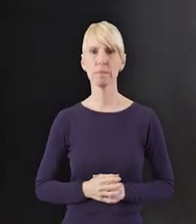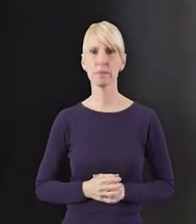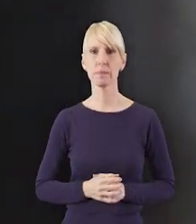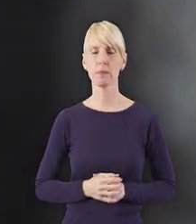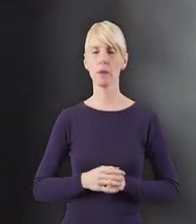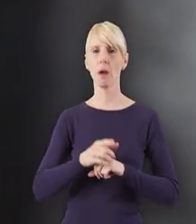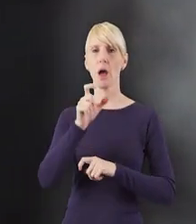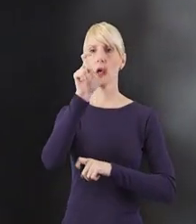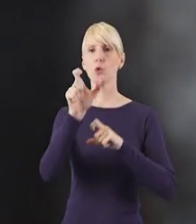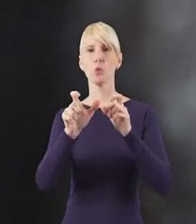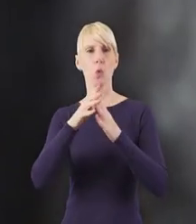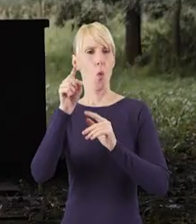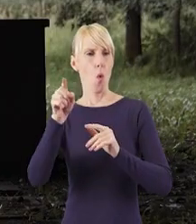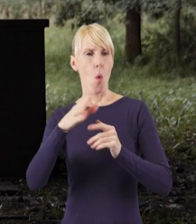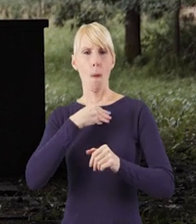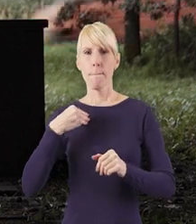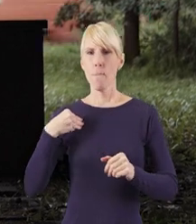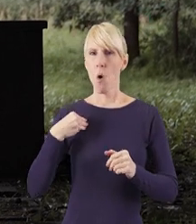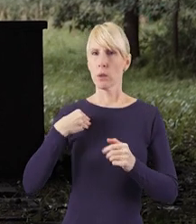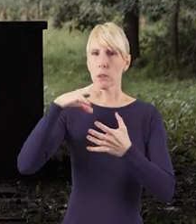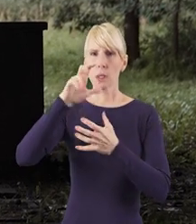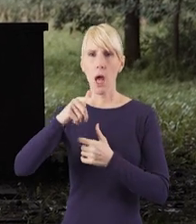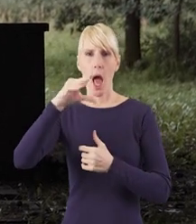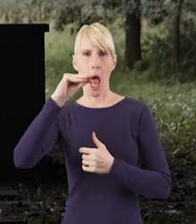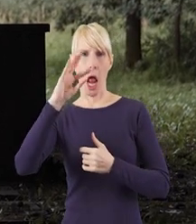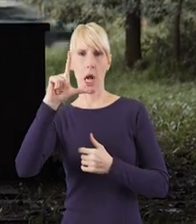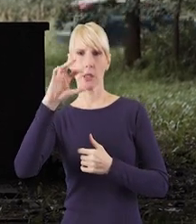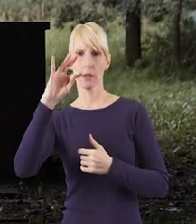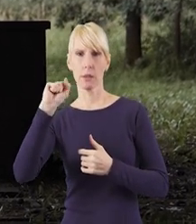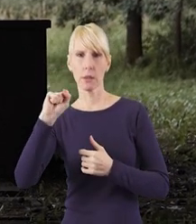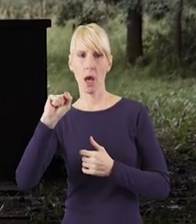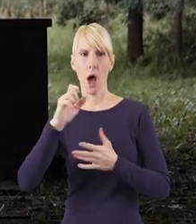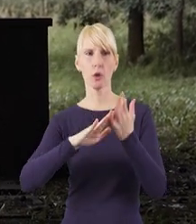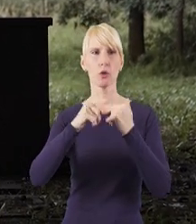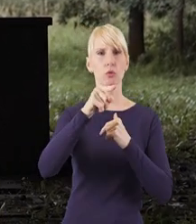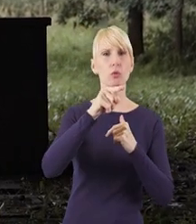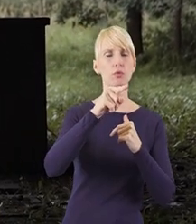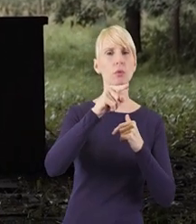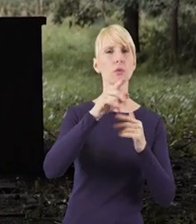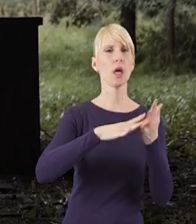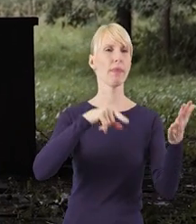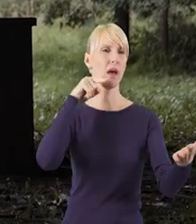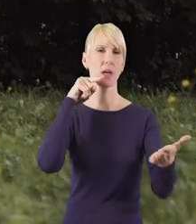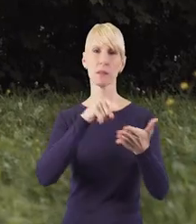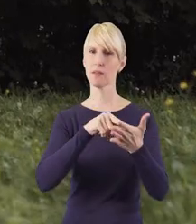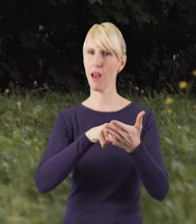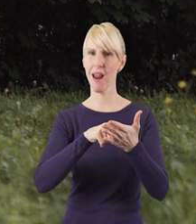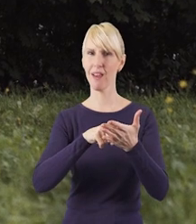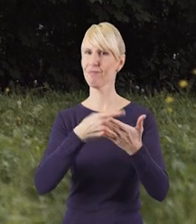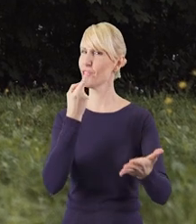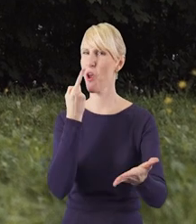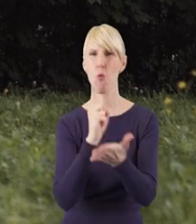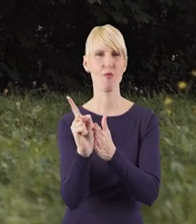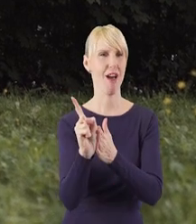Pomimo ogromnej liczby ofiar wśród polskich elit, najważniejszy cel Inteligenzaktion nie